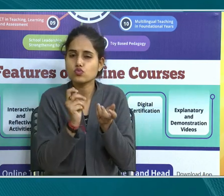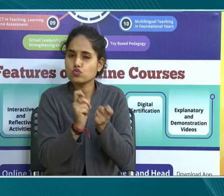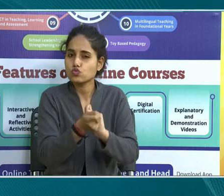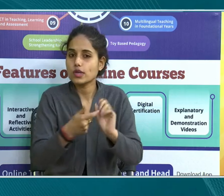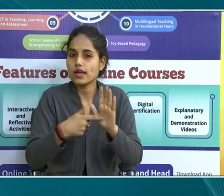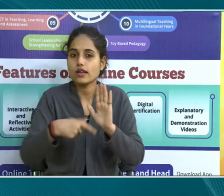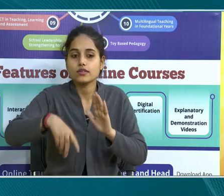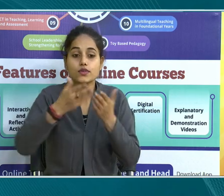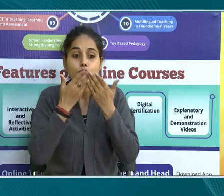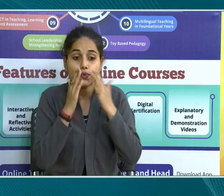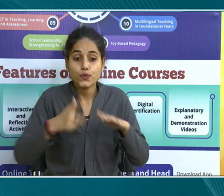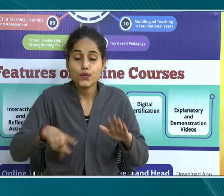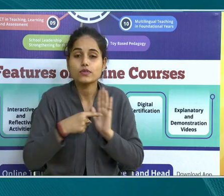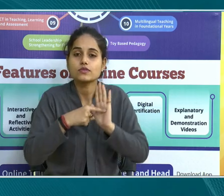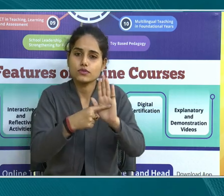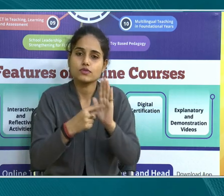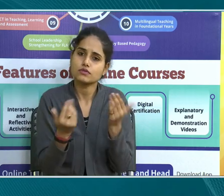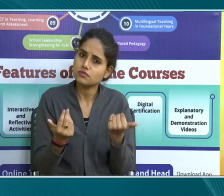नीद्स के लिए जी